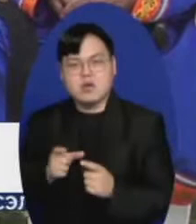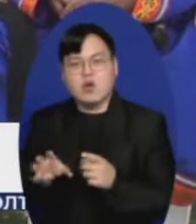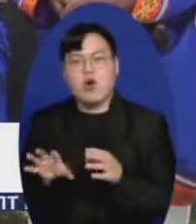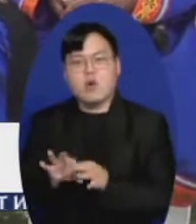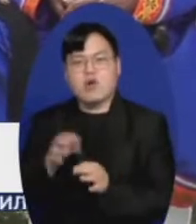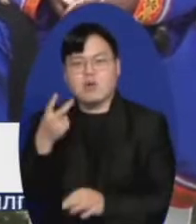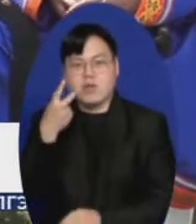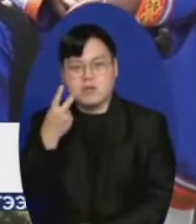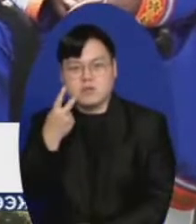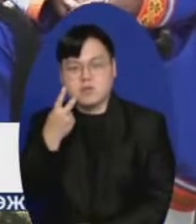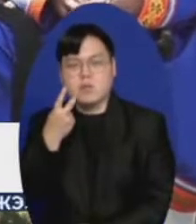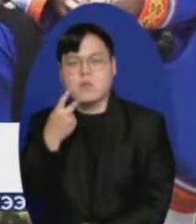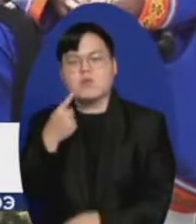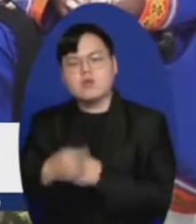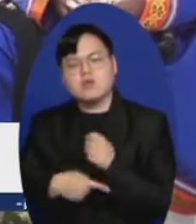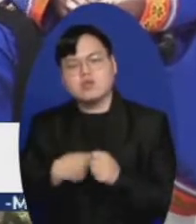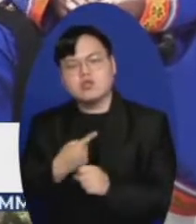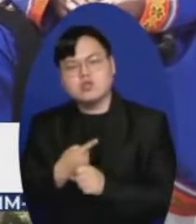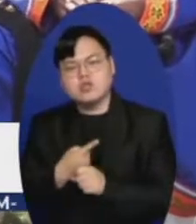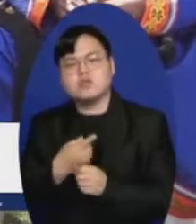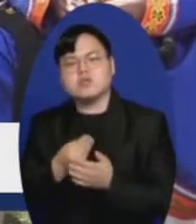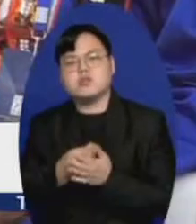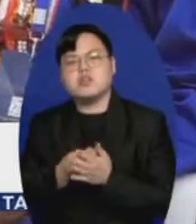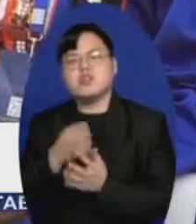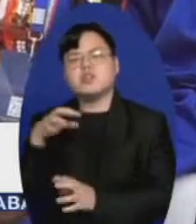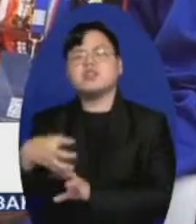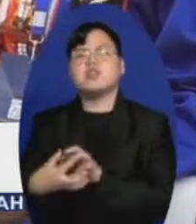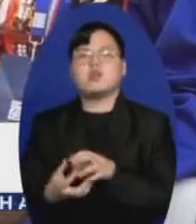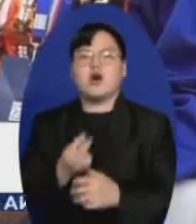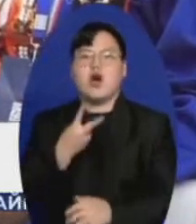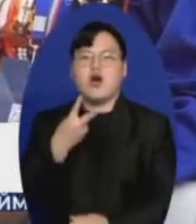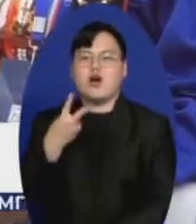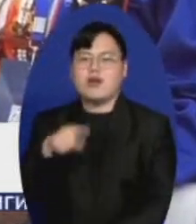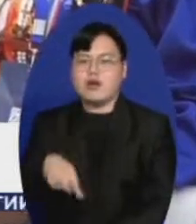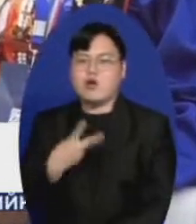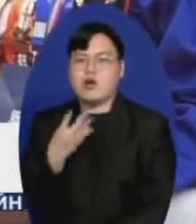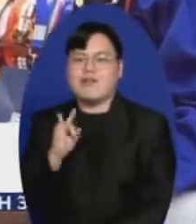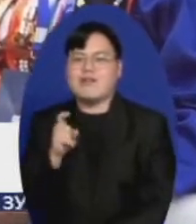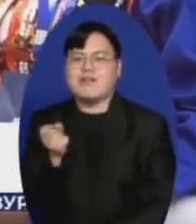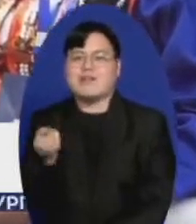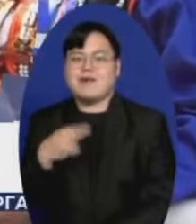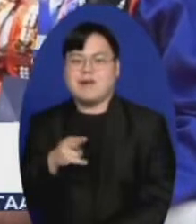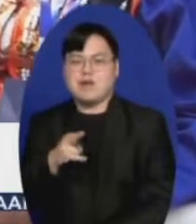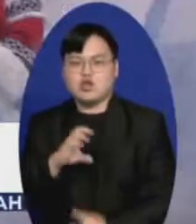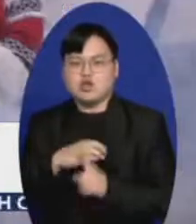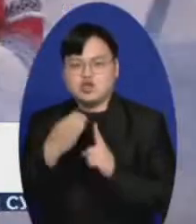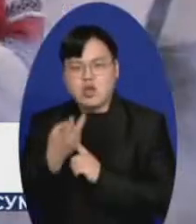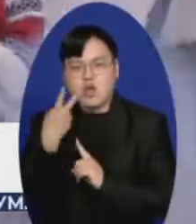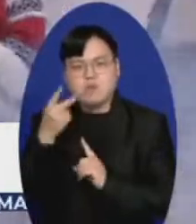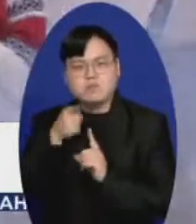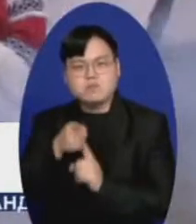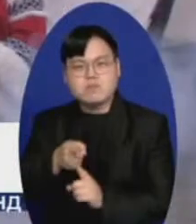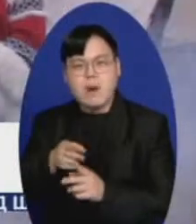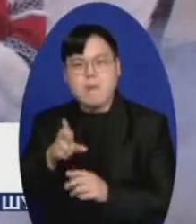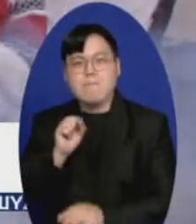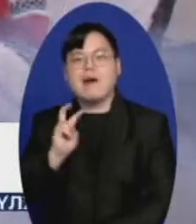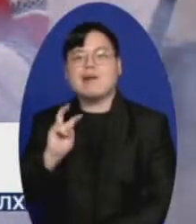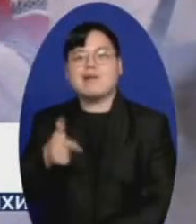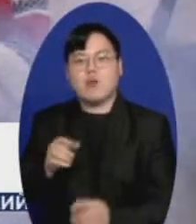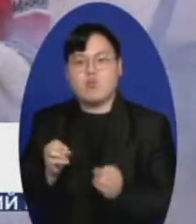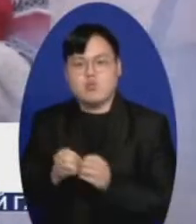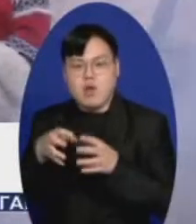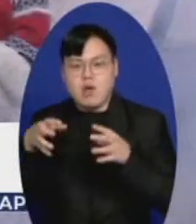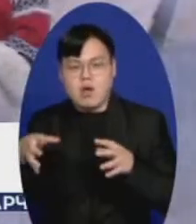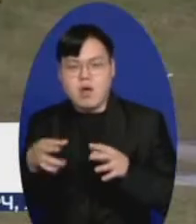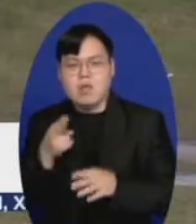байгаа. Жилд соёлын бүтээч үйлдвэрлэлээс дэлхий дахинд 2.2 их наяд Америк долларын баялаг бүтээж дэлхийн дотоодын